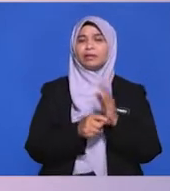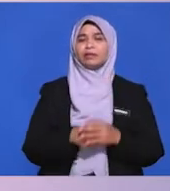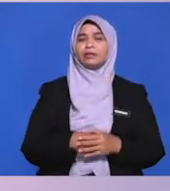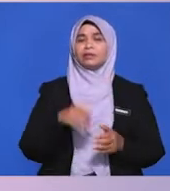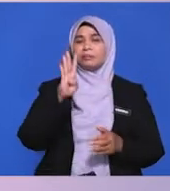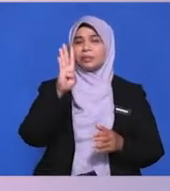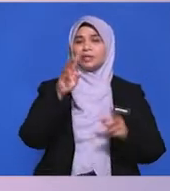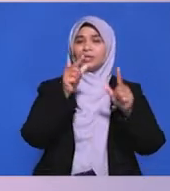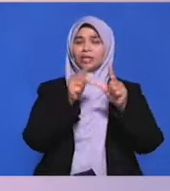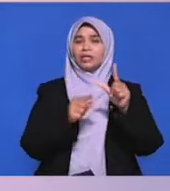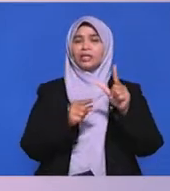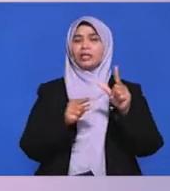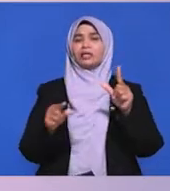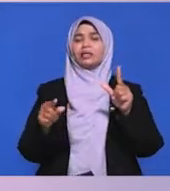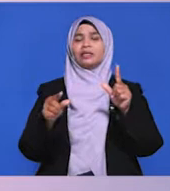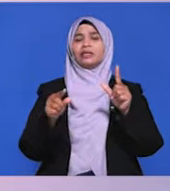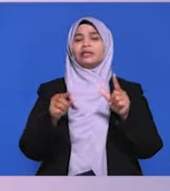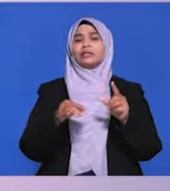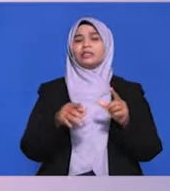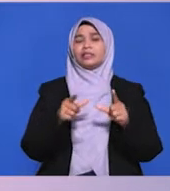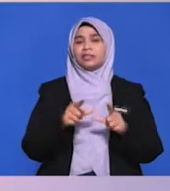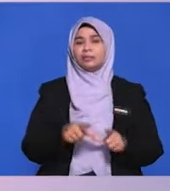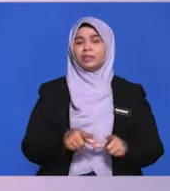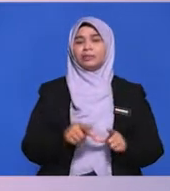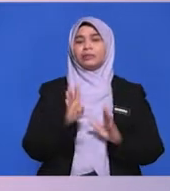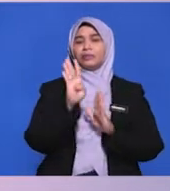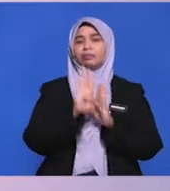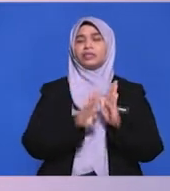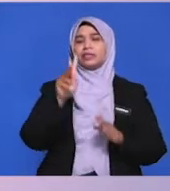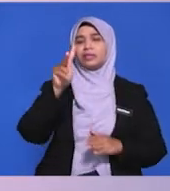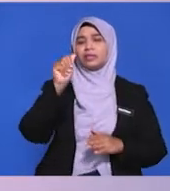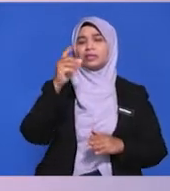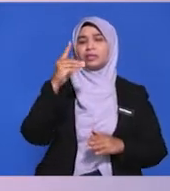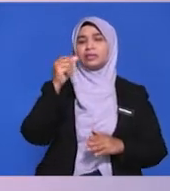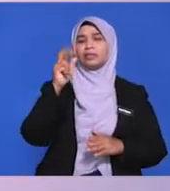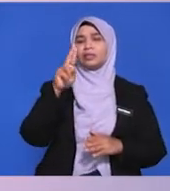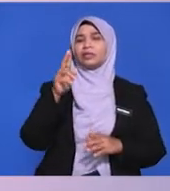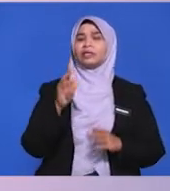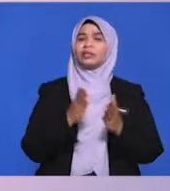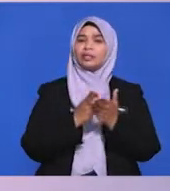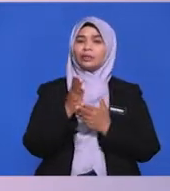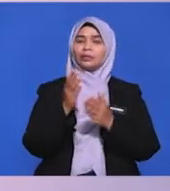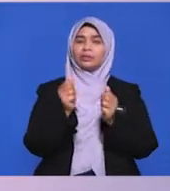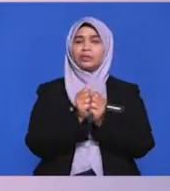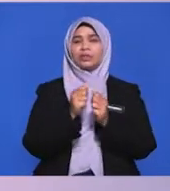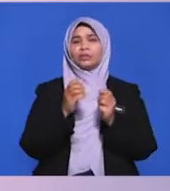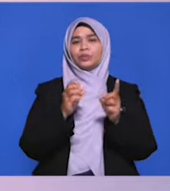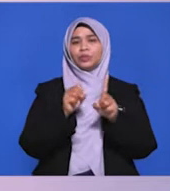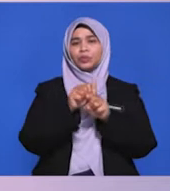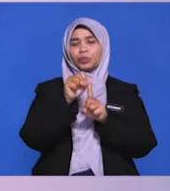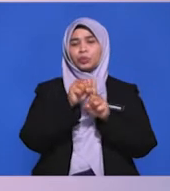graph isipadu berkadar terus dengan suhu pilihan jawaban C